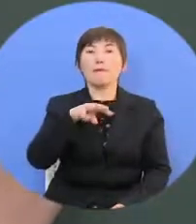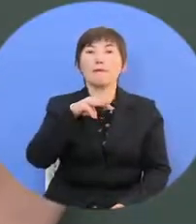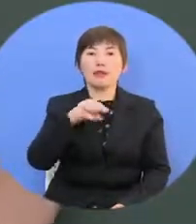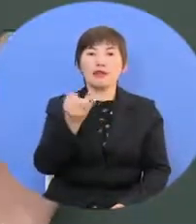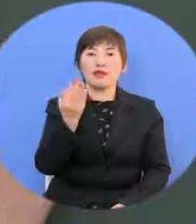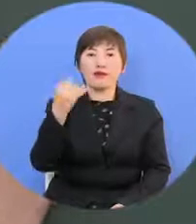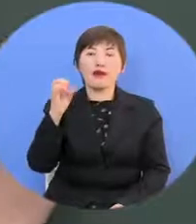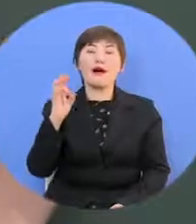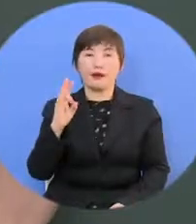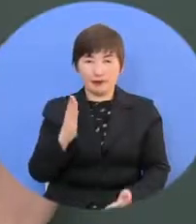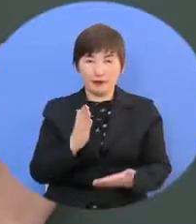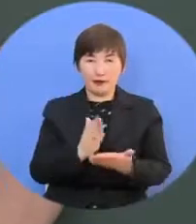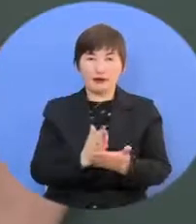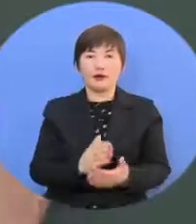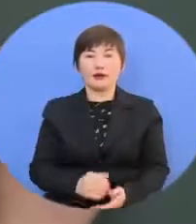За тэгэхээр